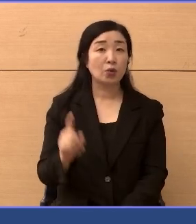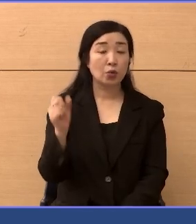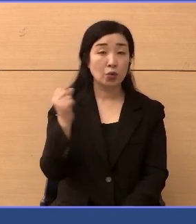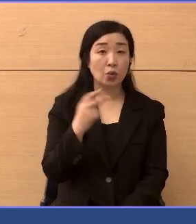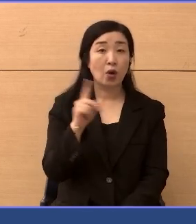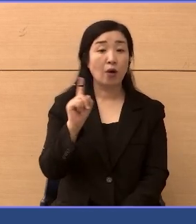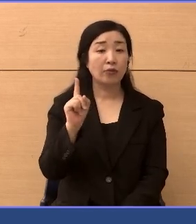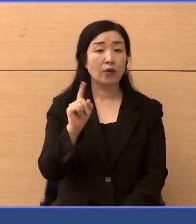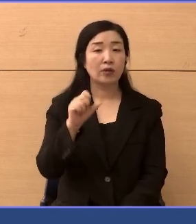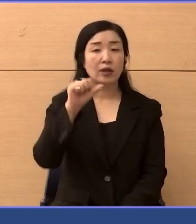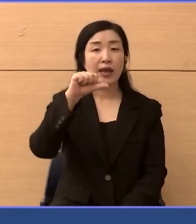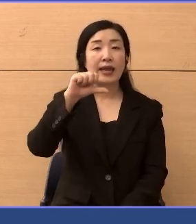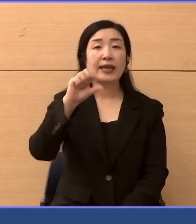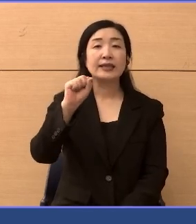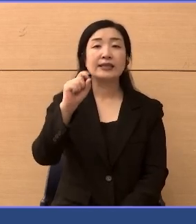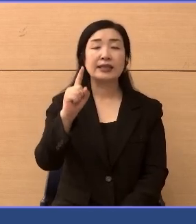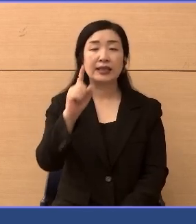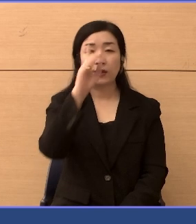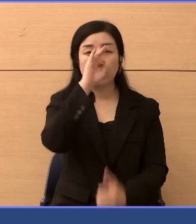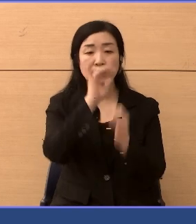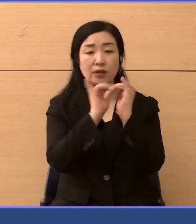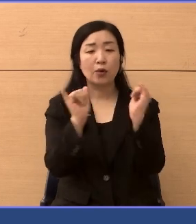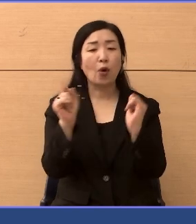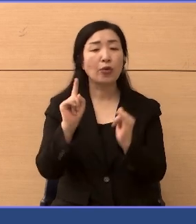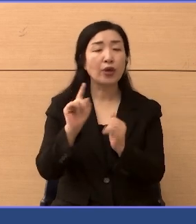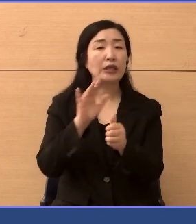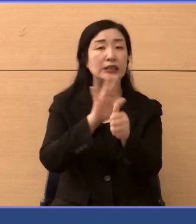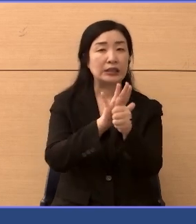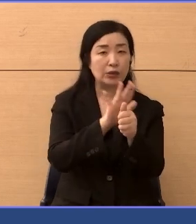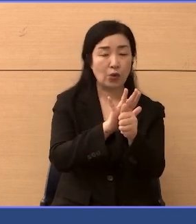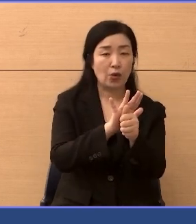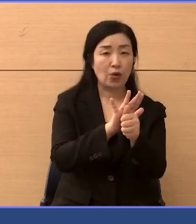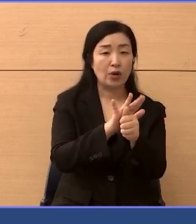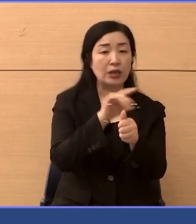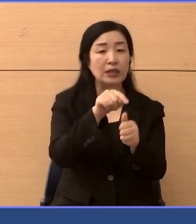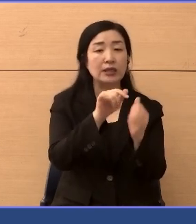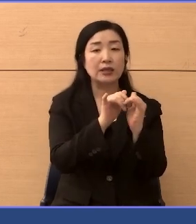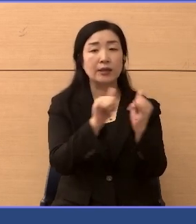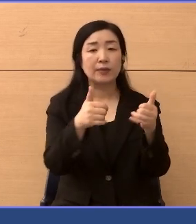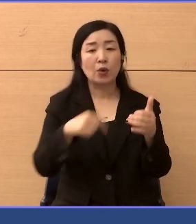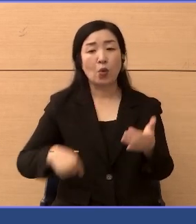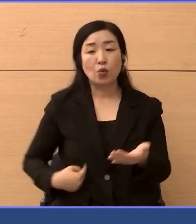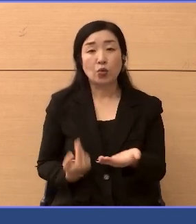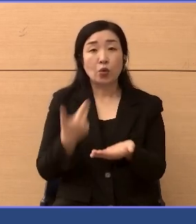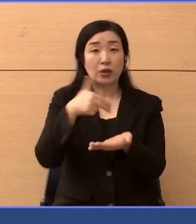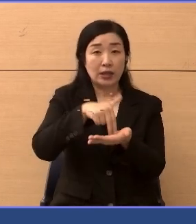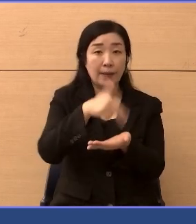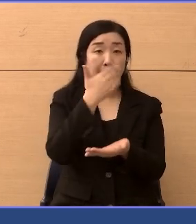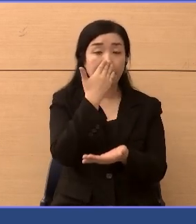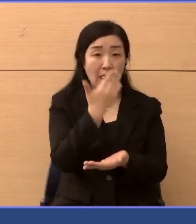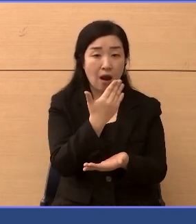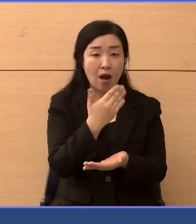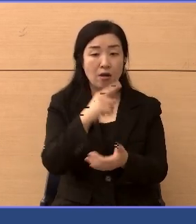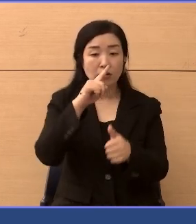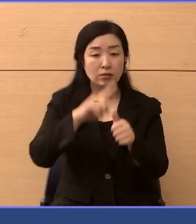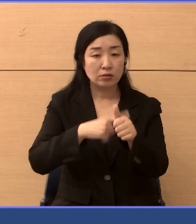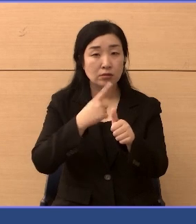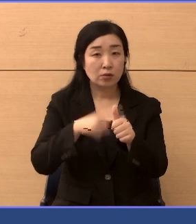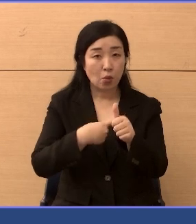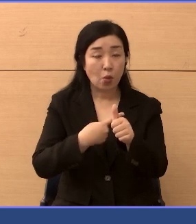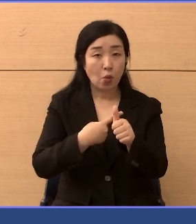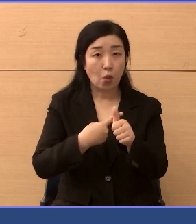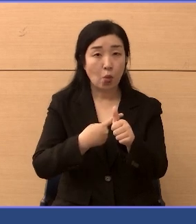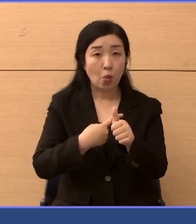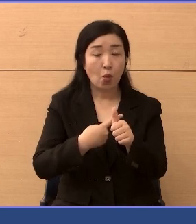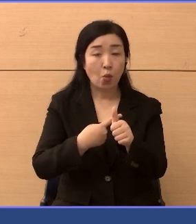어떻게 이런 increasingly ASD become 환자들을 independent 지원해서 and able 조금 to 더 fend 이들이 for 독립을 themselves 할 수 있고 outside of 스스로를 the